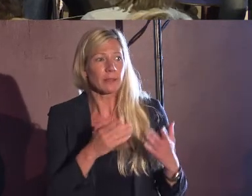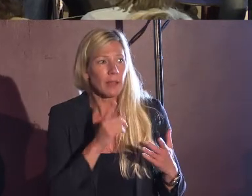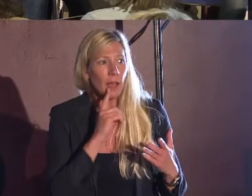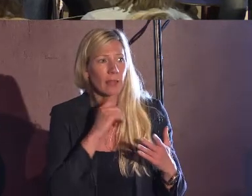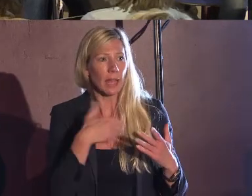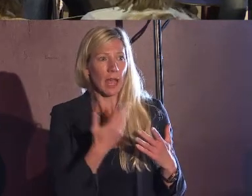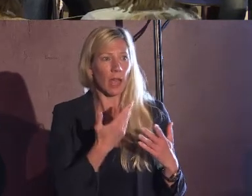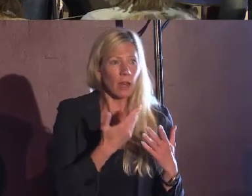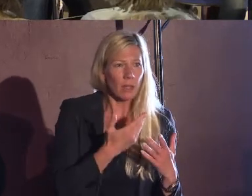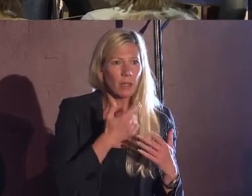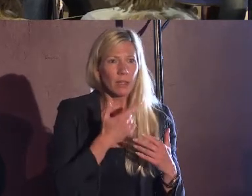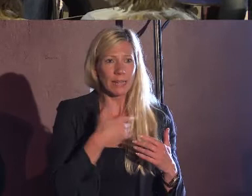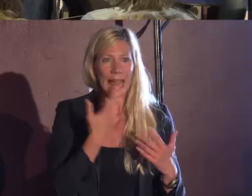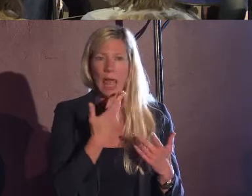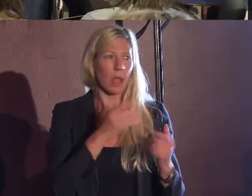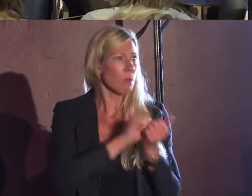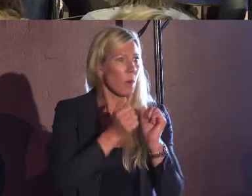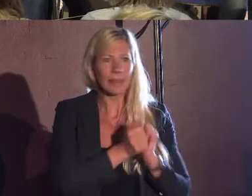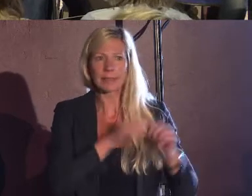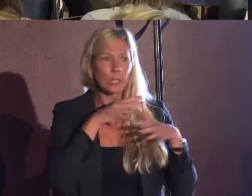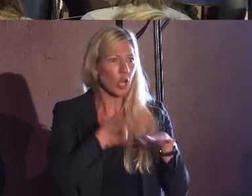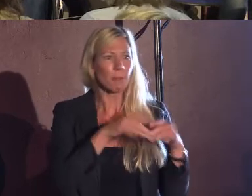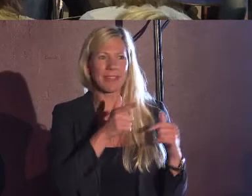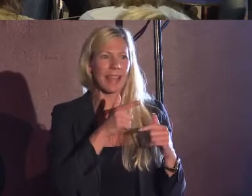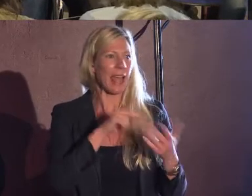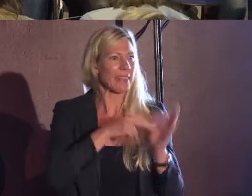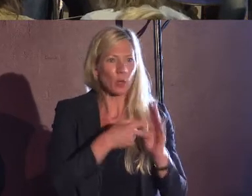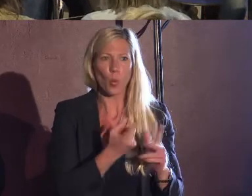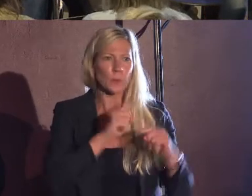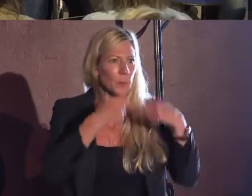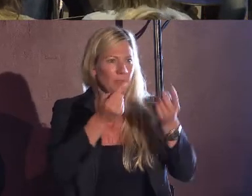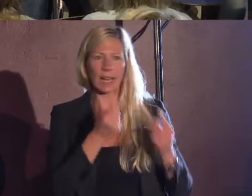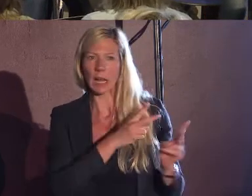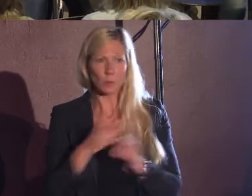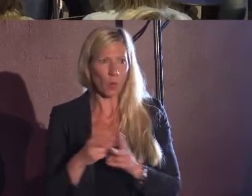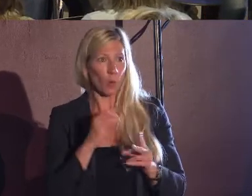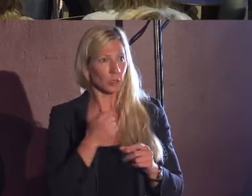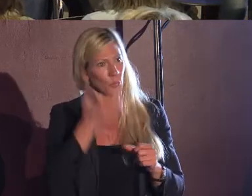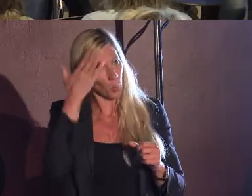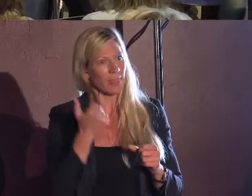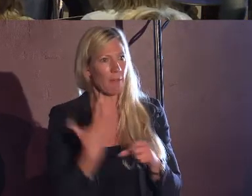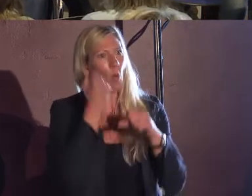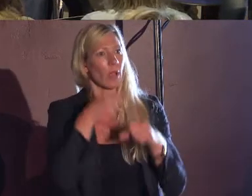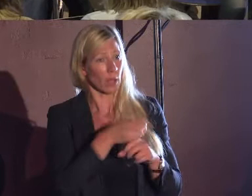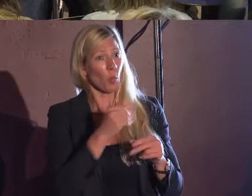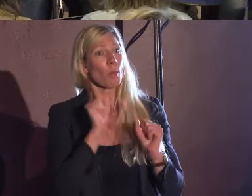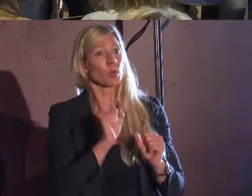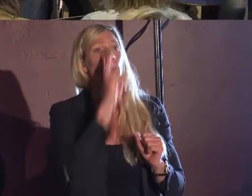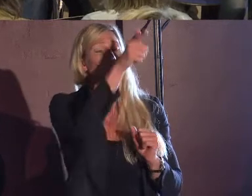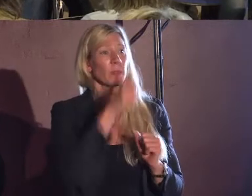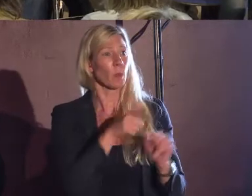är aktuella. Alltså politiska strömningar eller teknologisk utveckling och liknande, så måste man ut och samla information om vad det är som händer omkring i